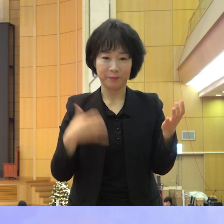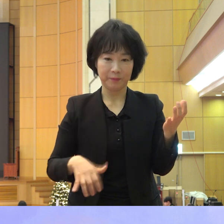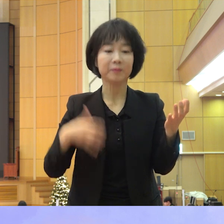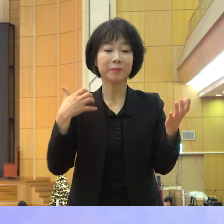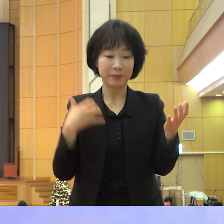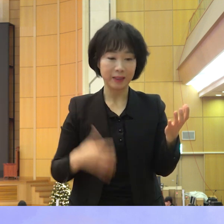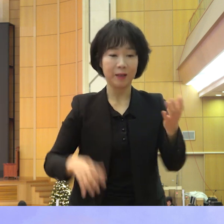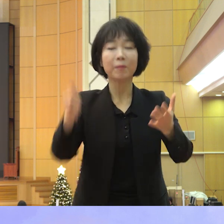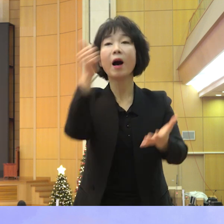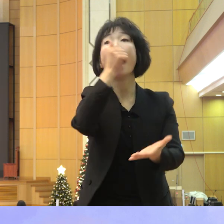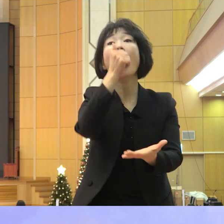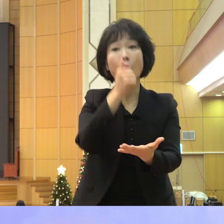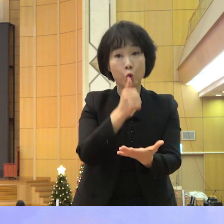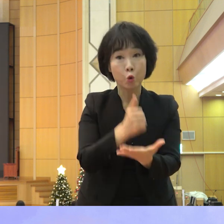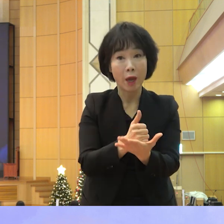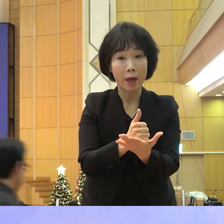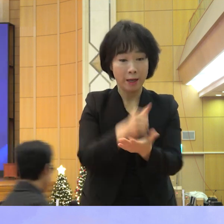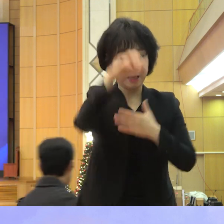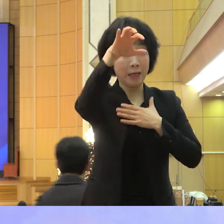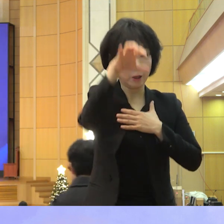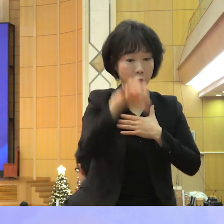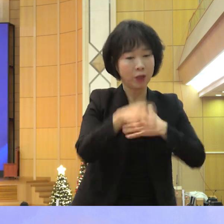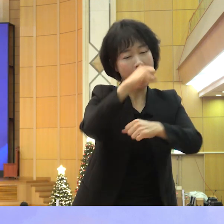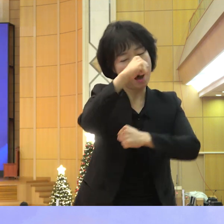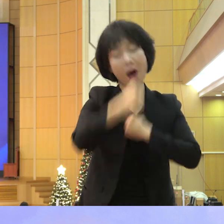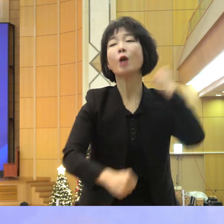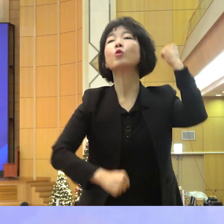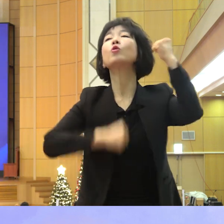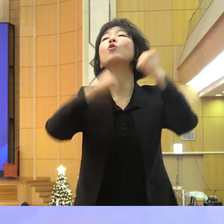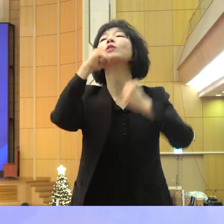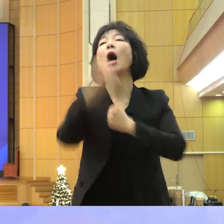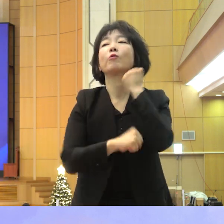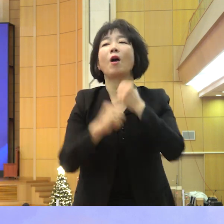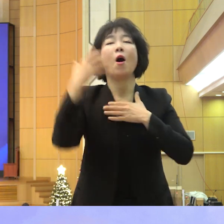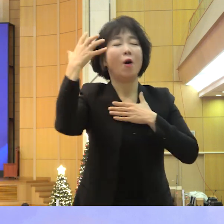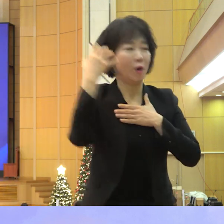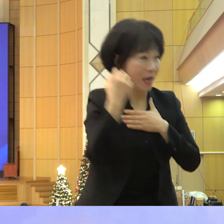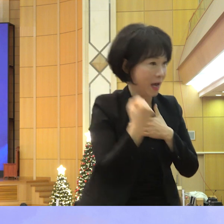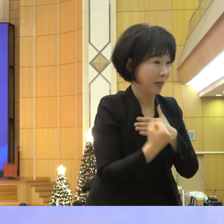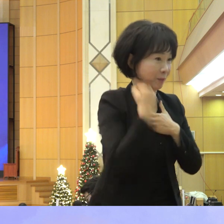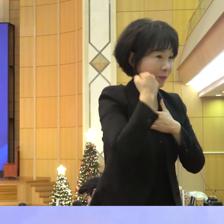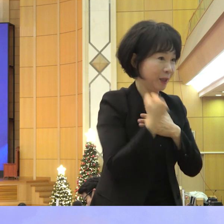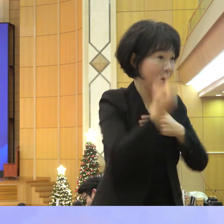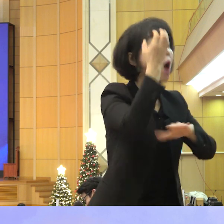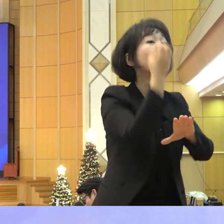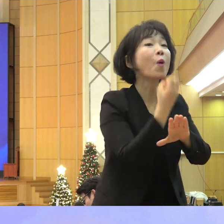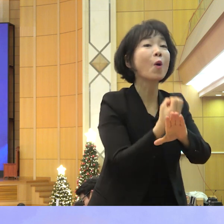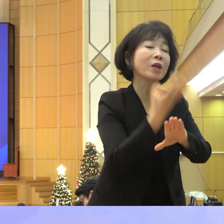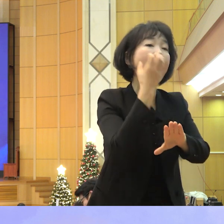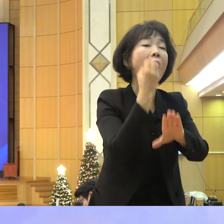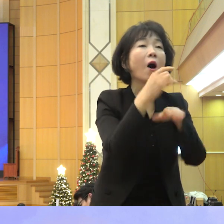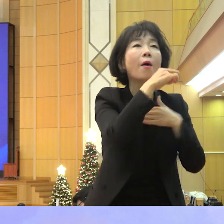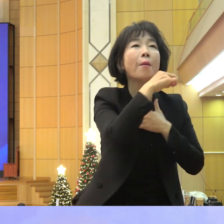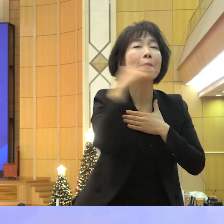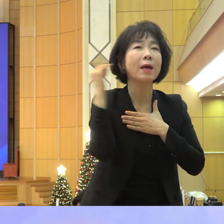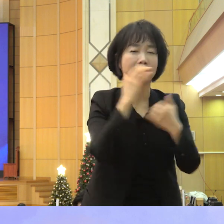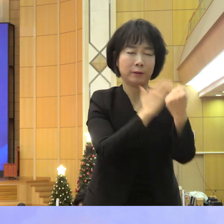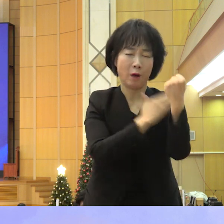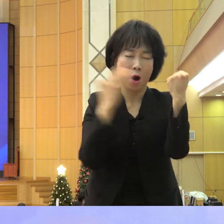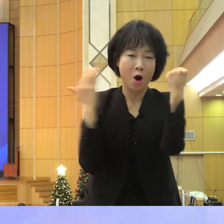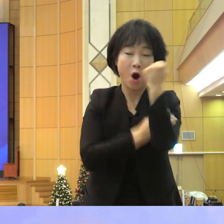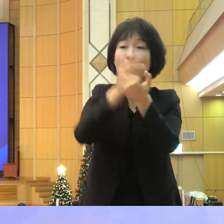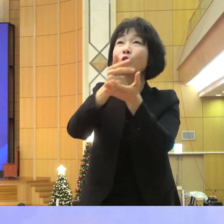죄에서 자유를 얻게 함은, 죄에서 자유를 얻게 함은